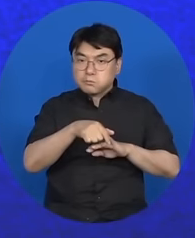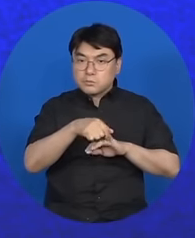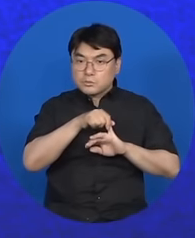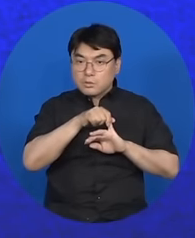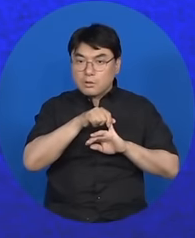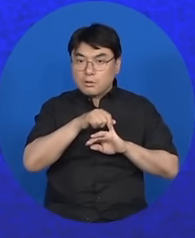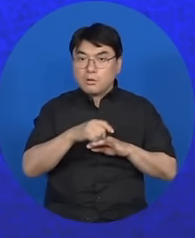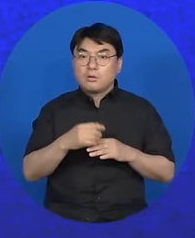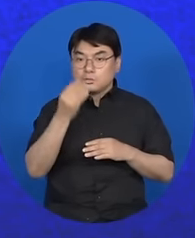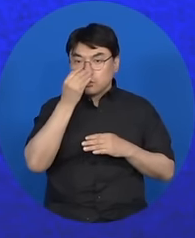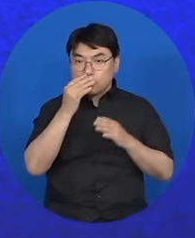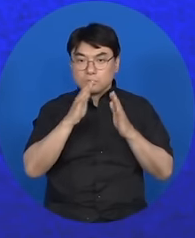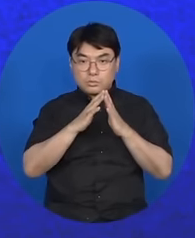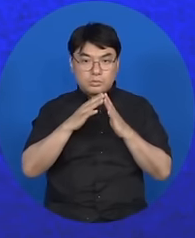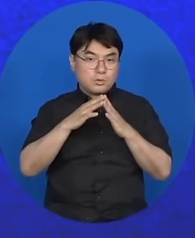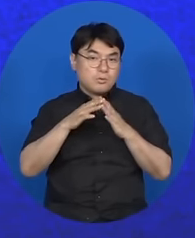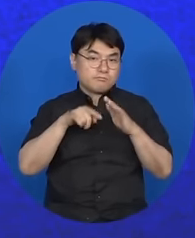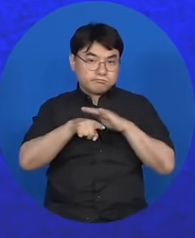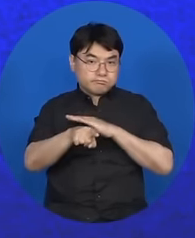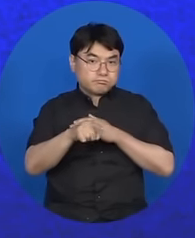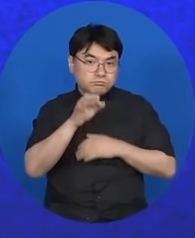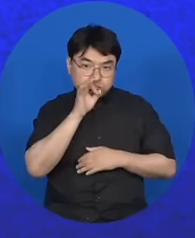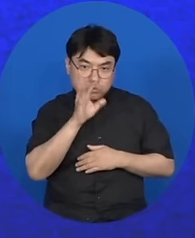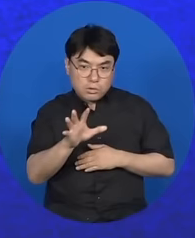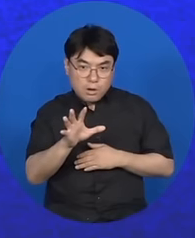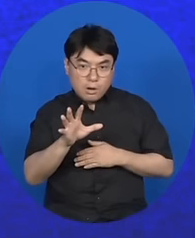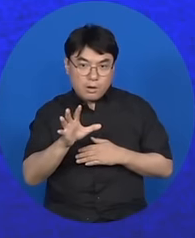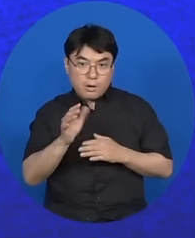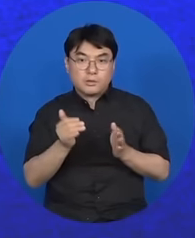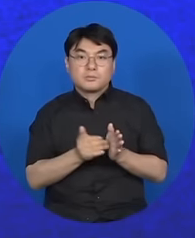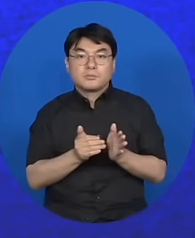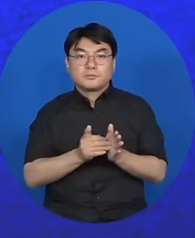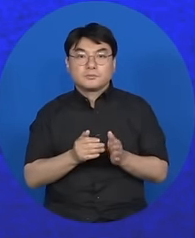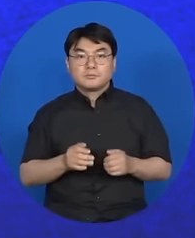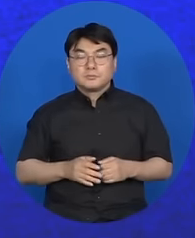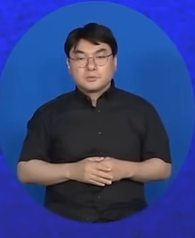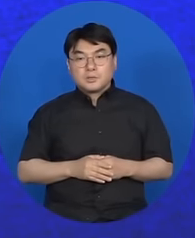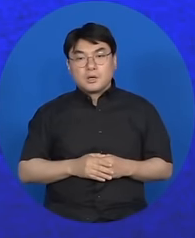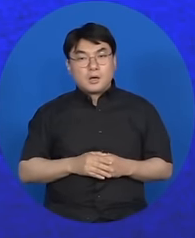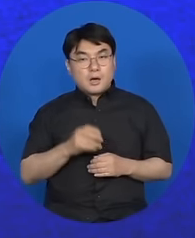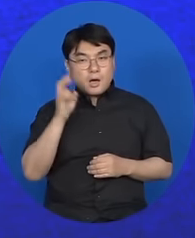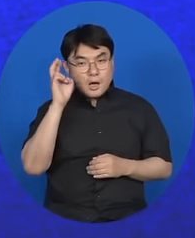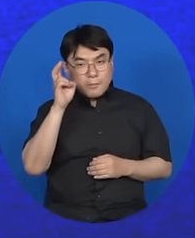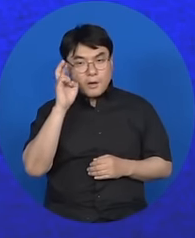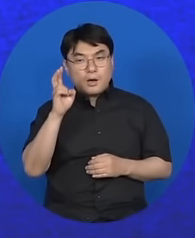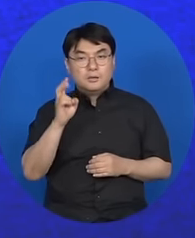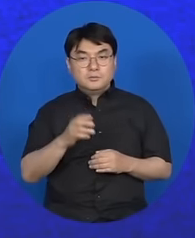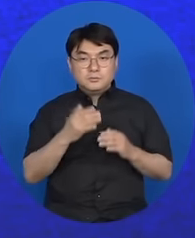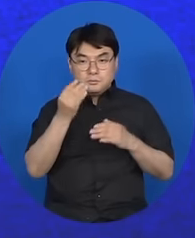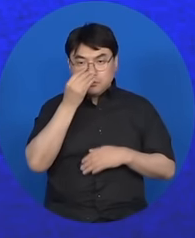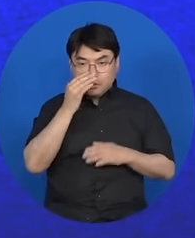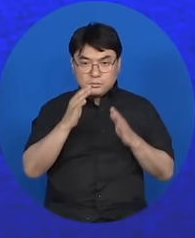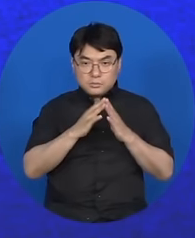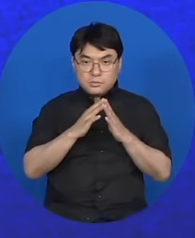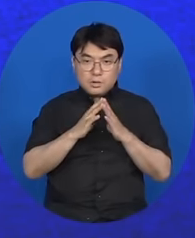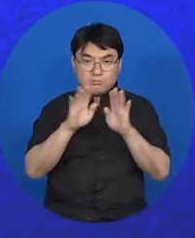없다. 이것이 율법의 규정이었어요. 아마도 그는 갔다가 그냥 돌아왔을 것입니다.